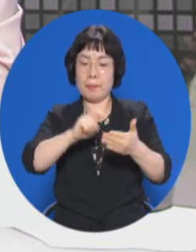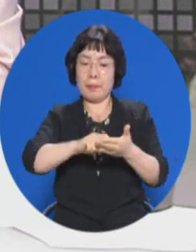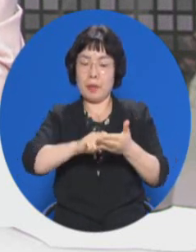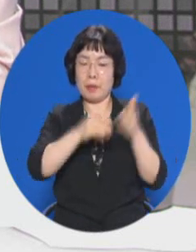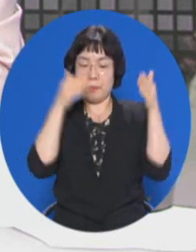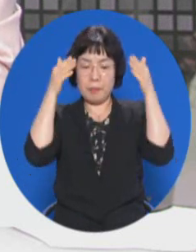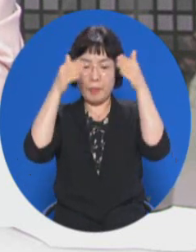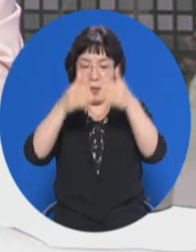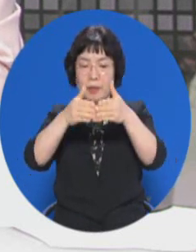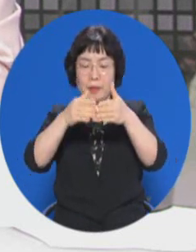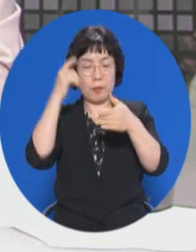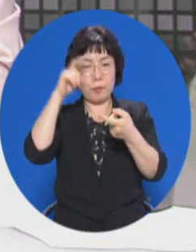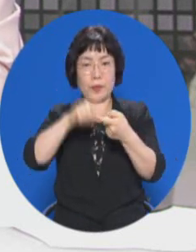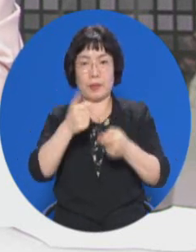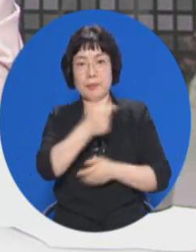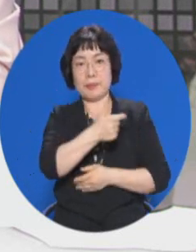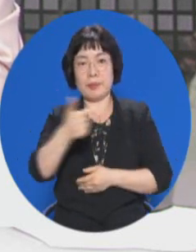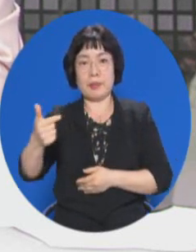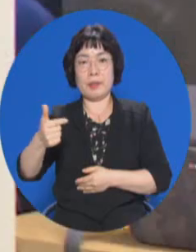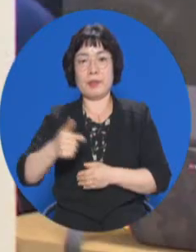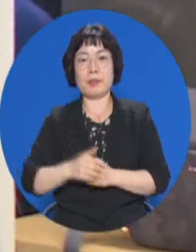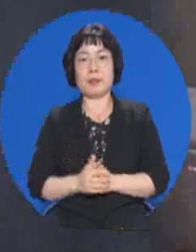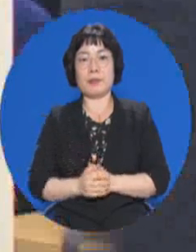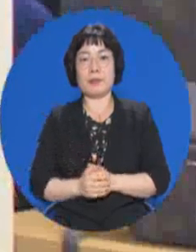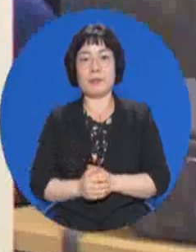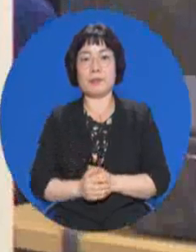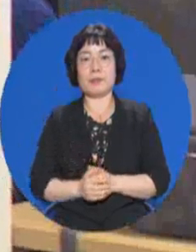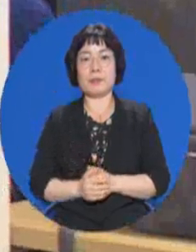주목됩니다. 이계상 기자입니다.